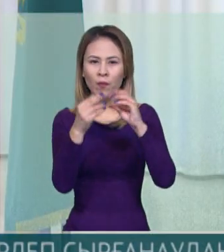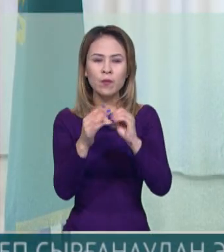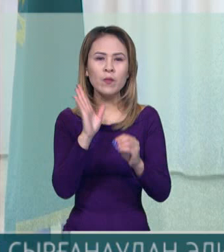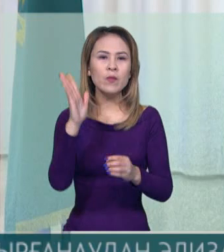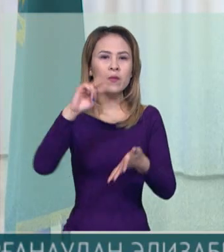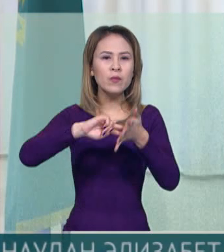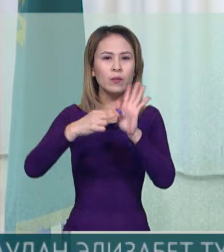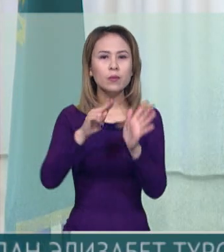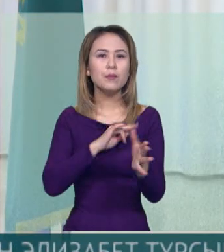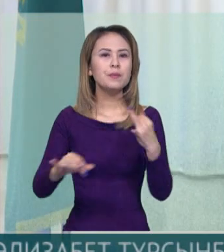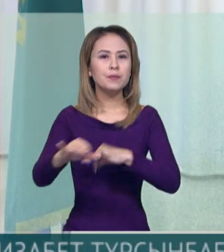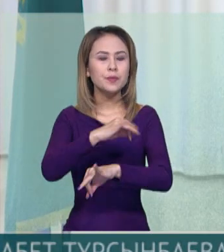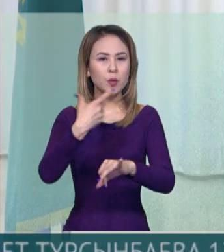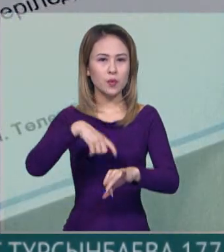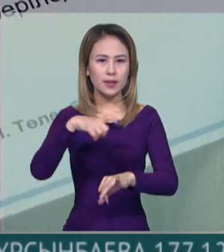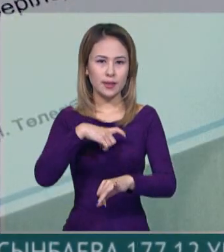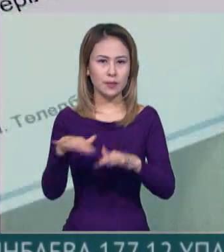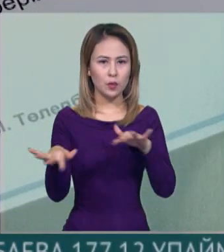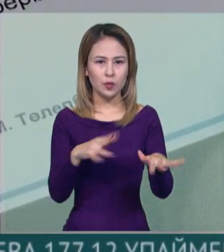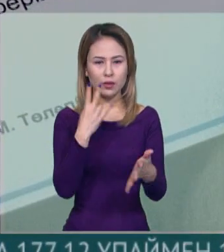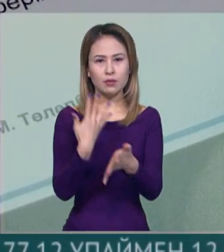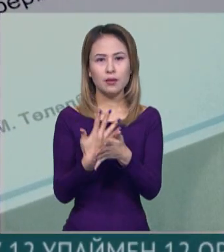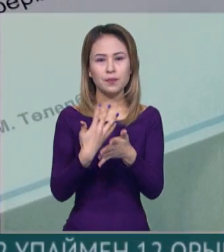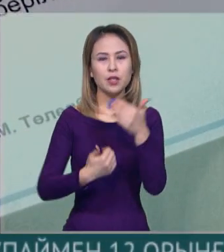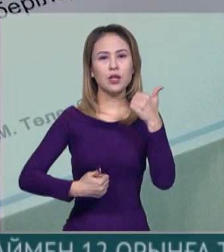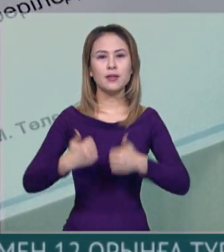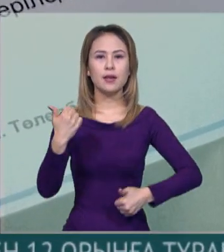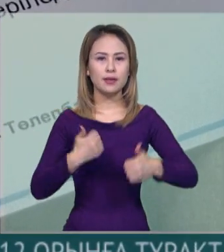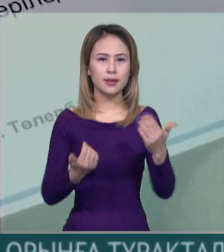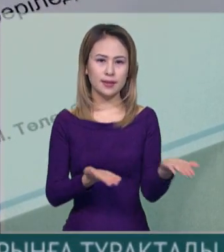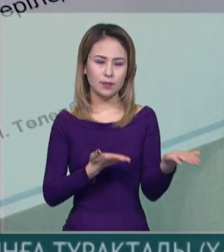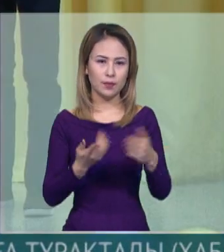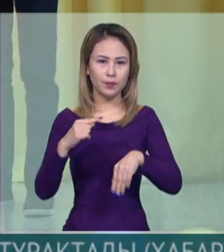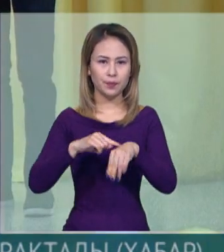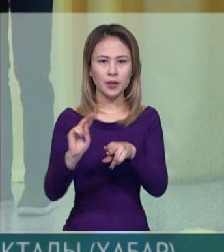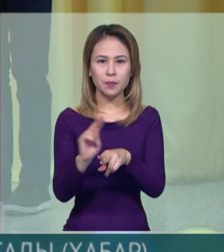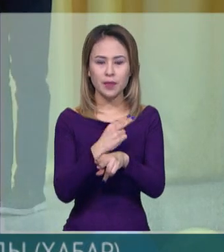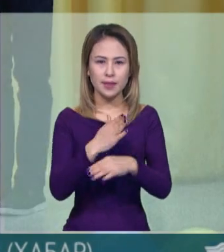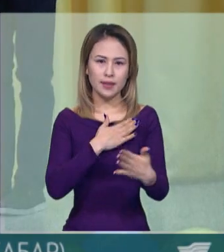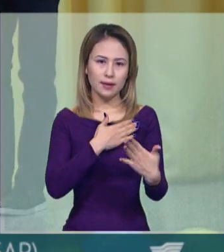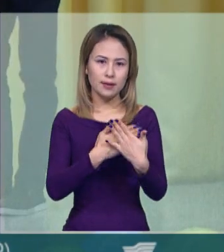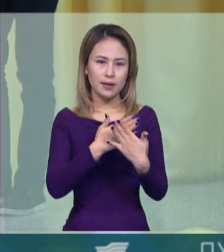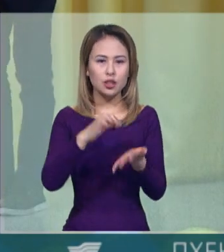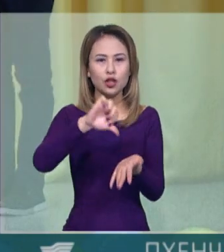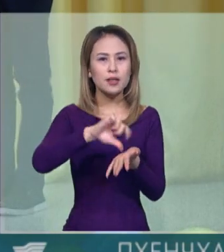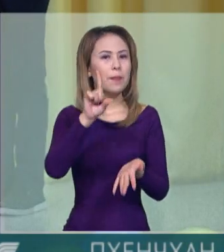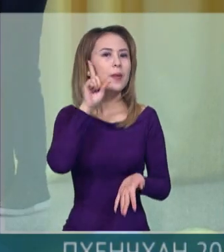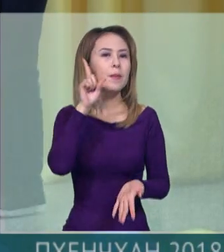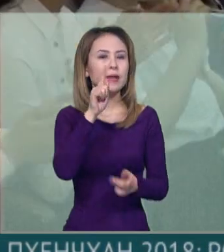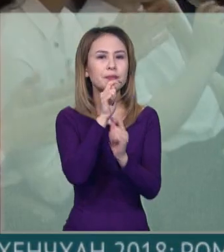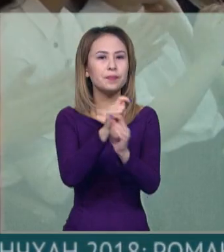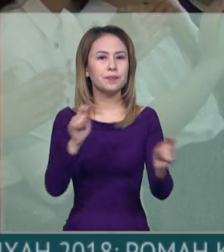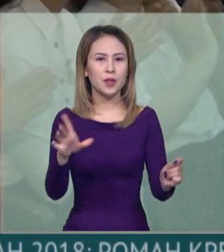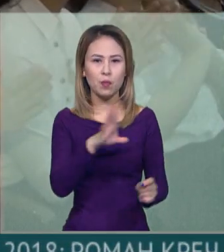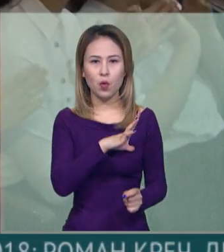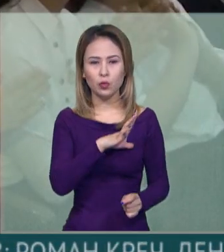алдағы жоспарларын пысықтады. Жиында өзінің іскерлігімен көзге түсіп, жастарды патриоттық сезімге тәрбиелеуге белсенді атсалысқан жастар